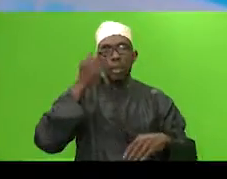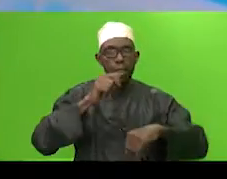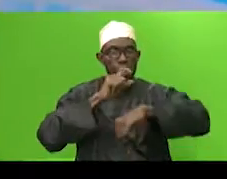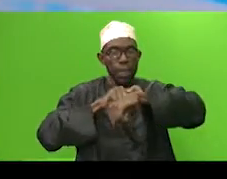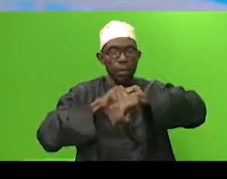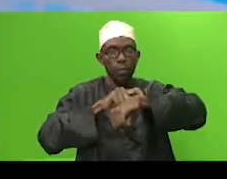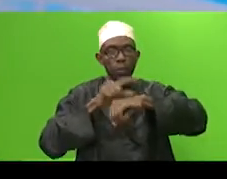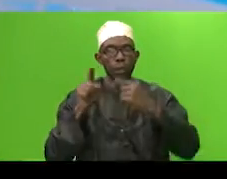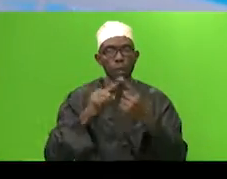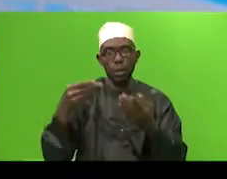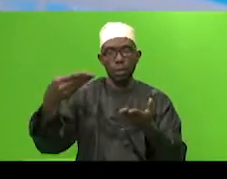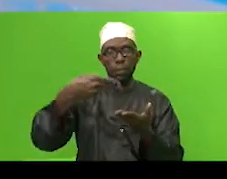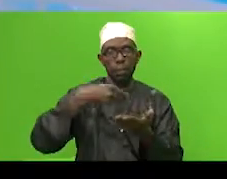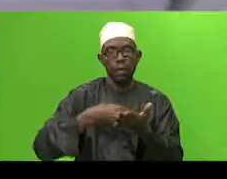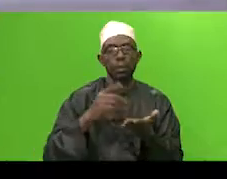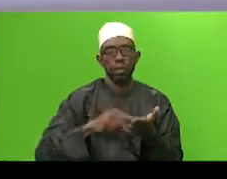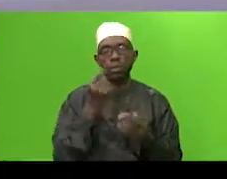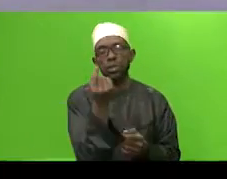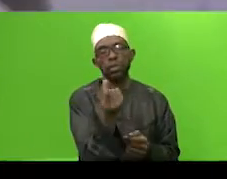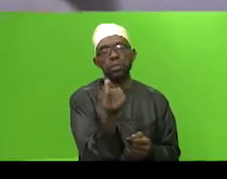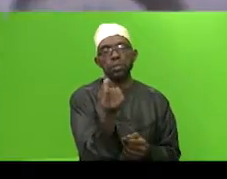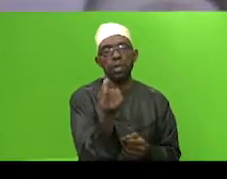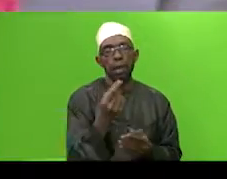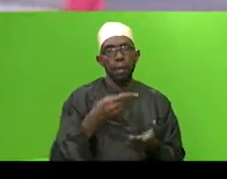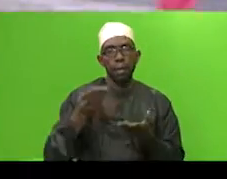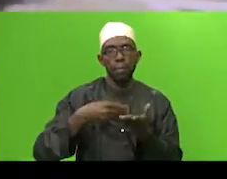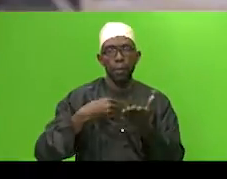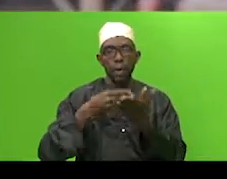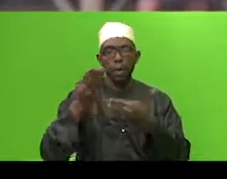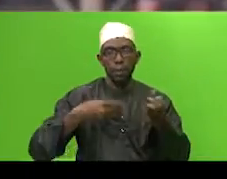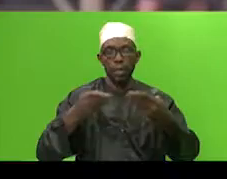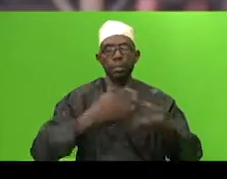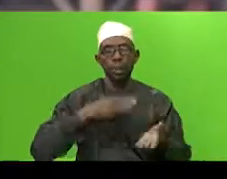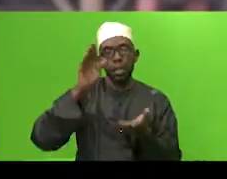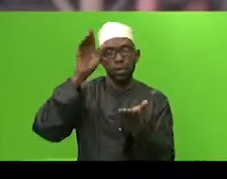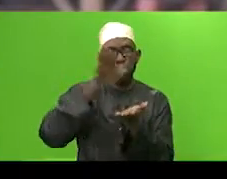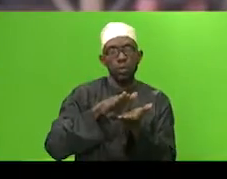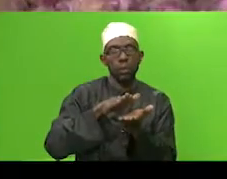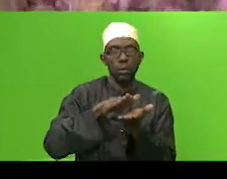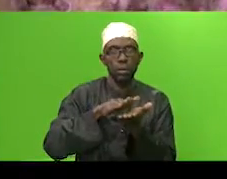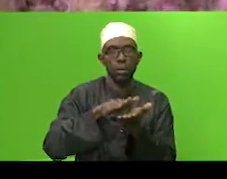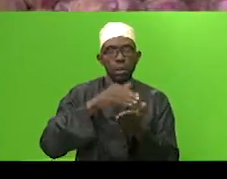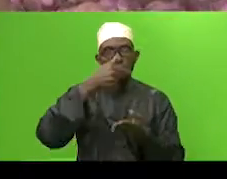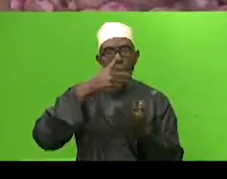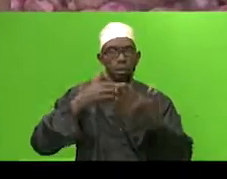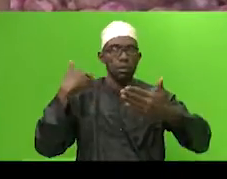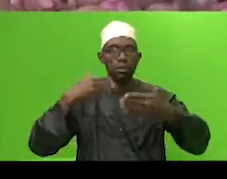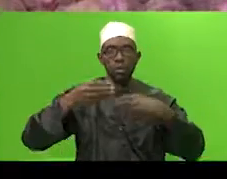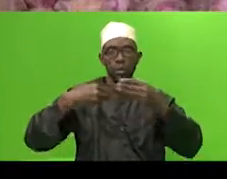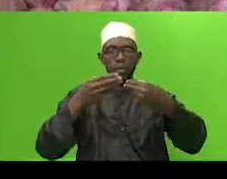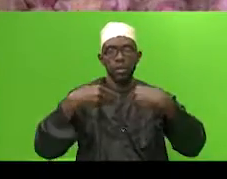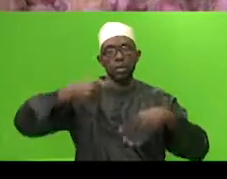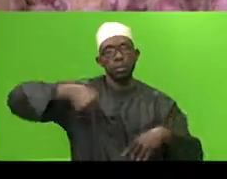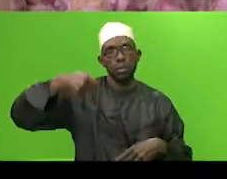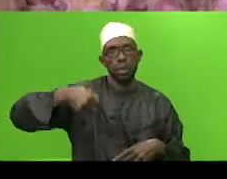mfuko nilikuwa nanunua kwa pesa kidogo. Biashara yangu kwanza iko chini sana. Before makaratasi